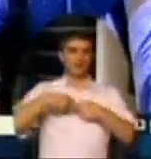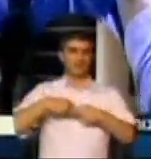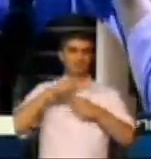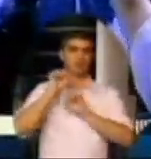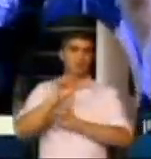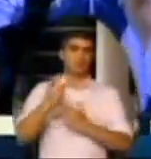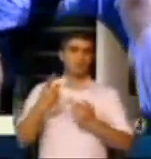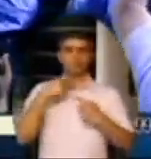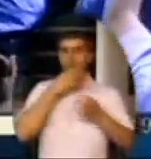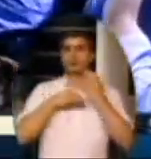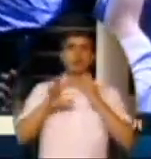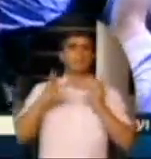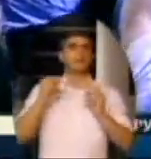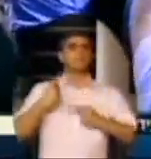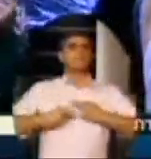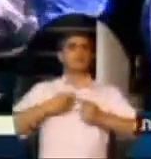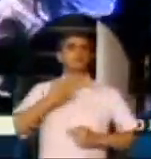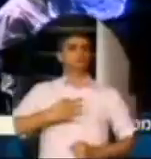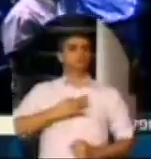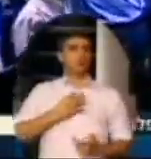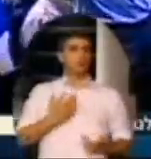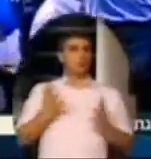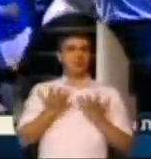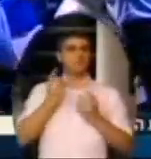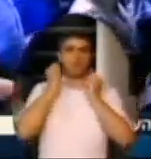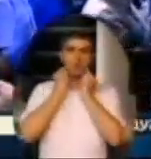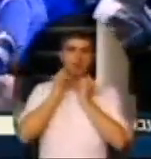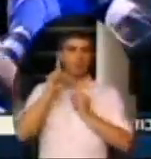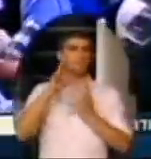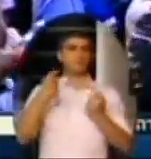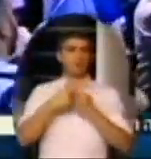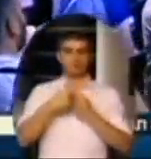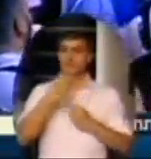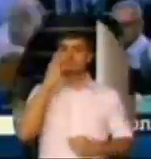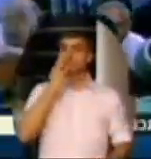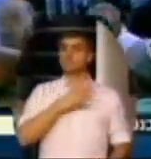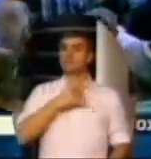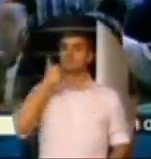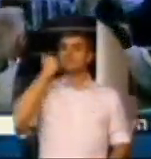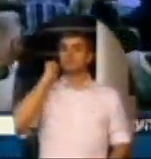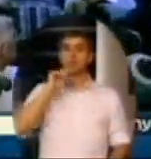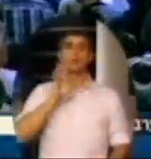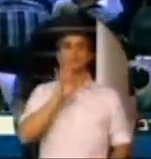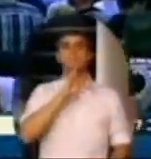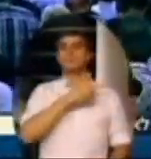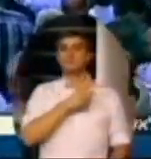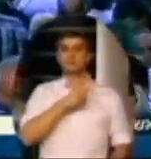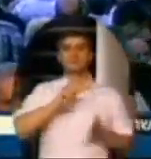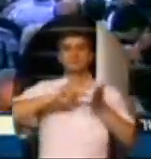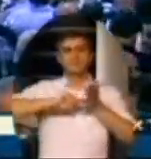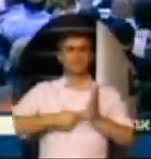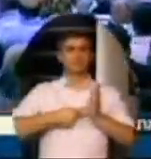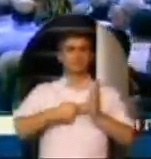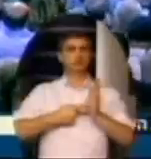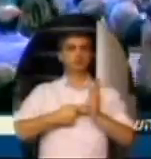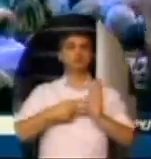שתמכו שאלו אותי מה עם המורשת מה עם איפה ליבר בתמונה ואז אם שמת לב אתמול ביבי הדגיש את